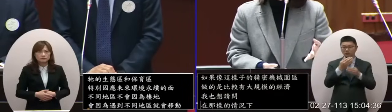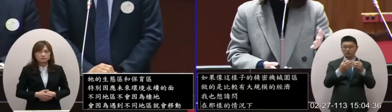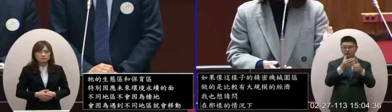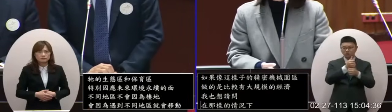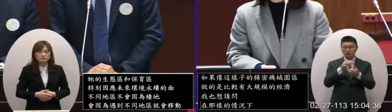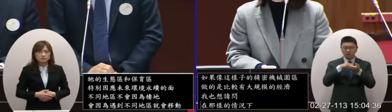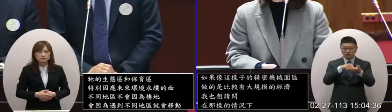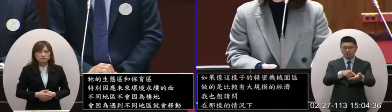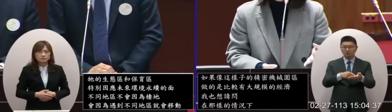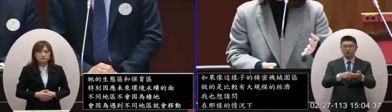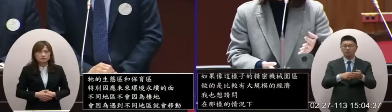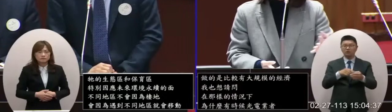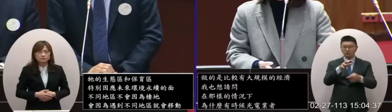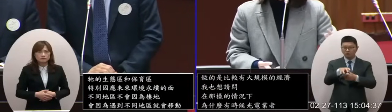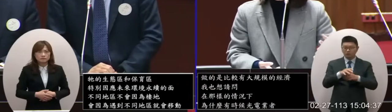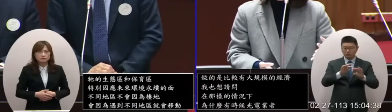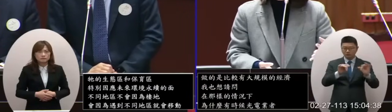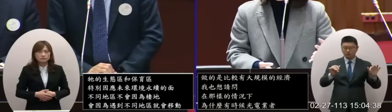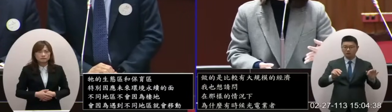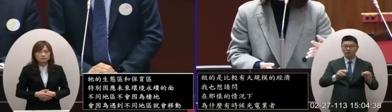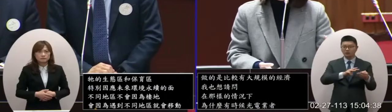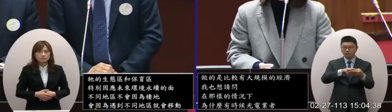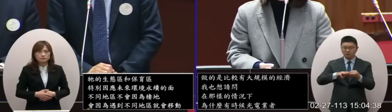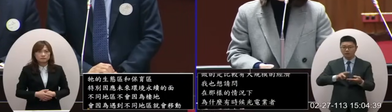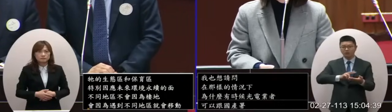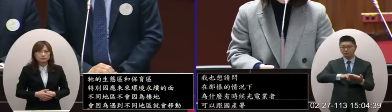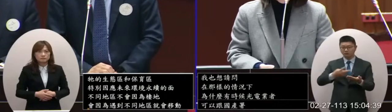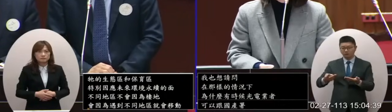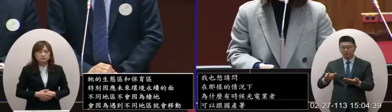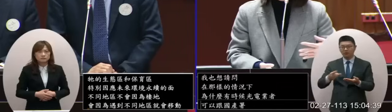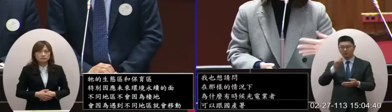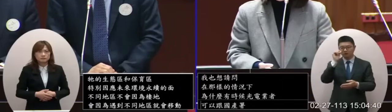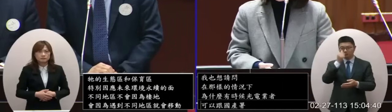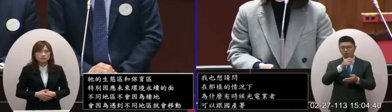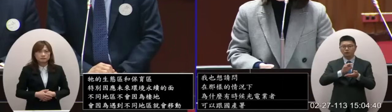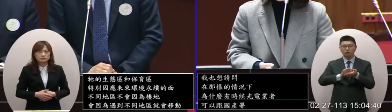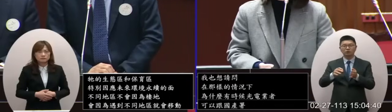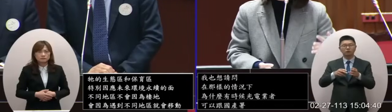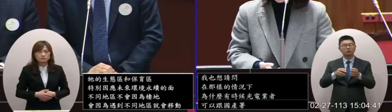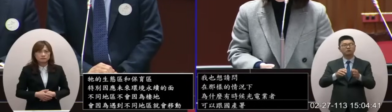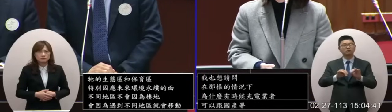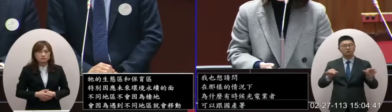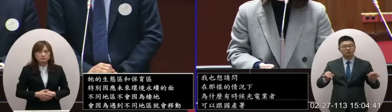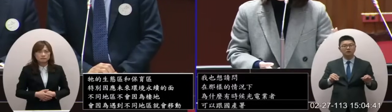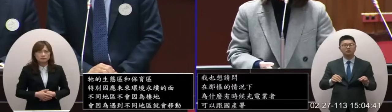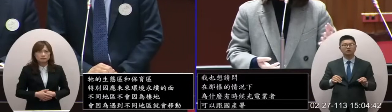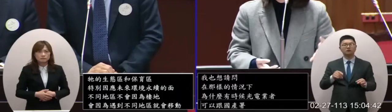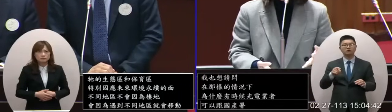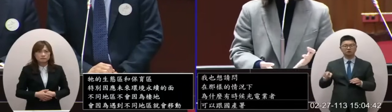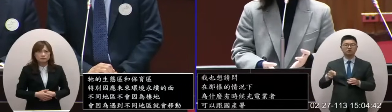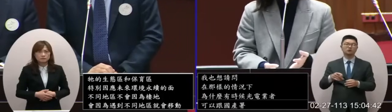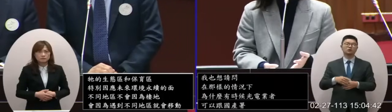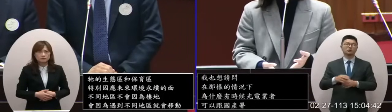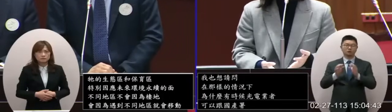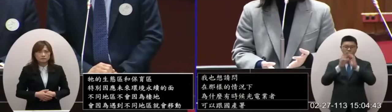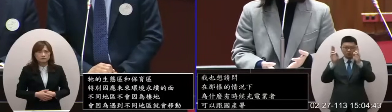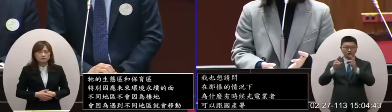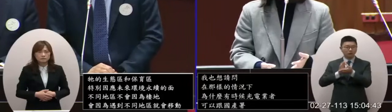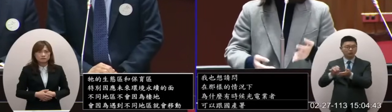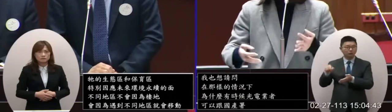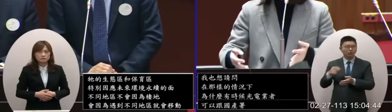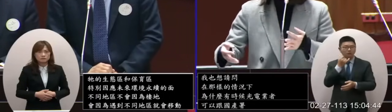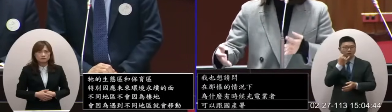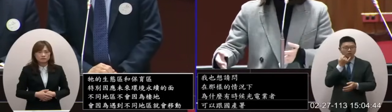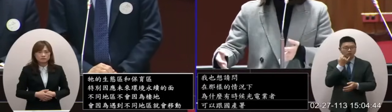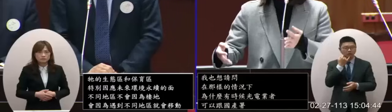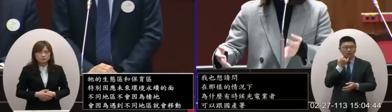请是变更成就是特殊事业用地嘛，做光电的生产？那为什么有时